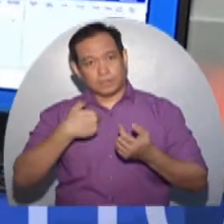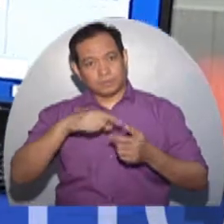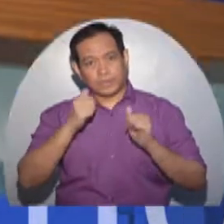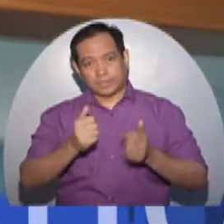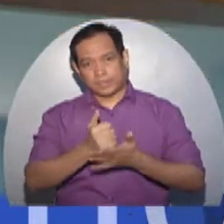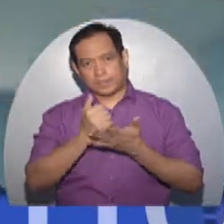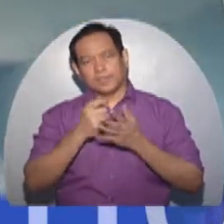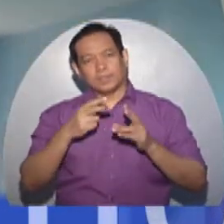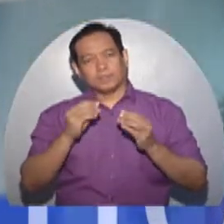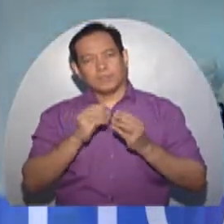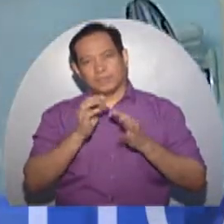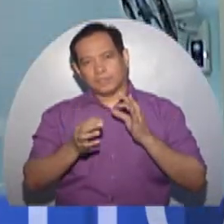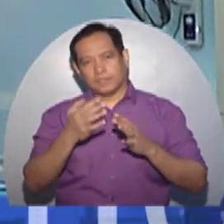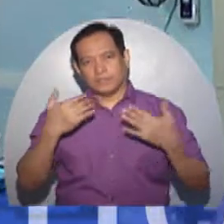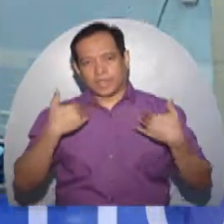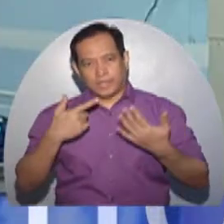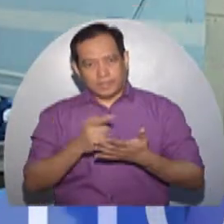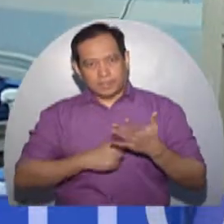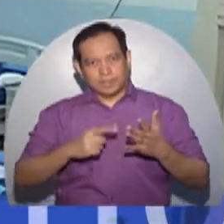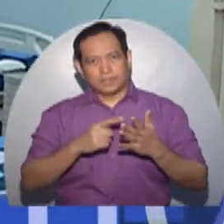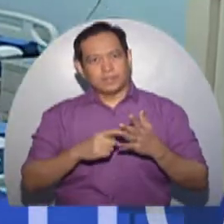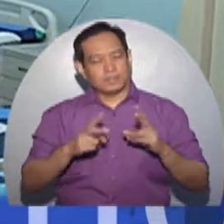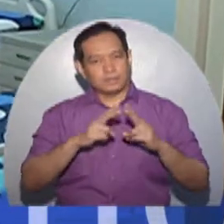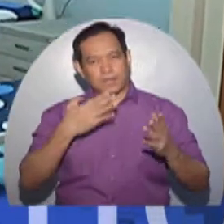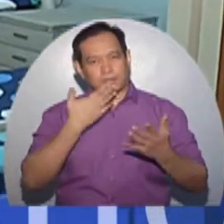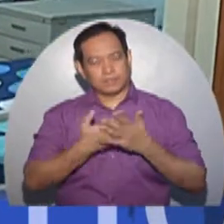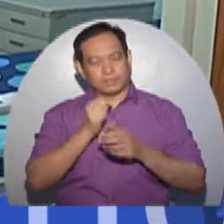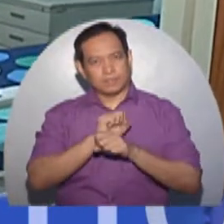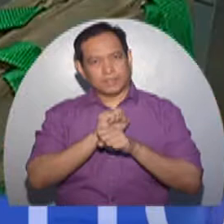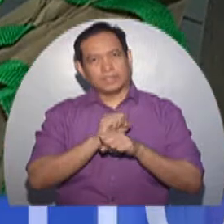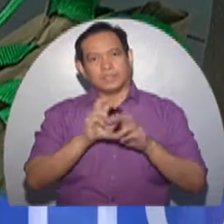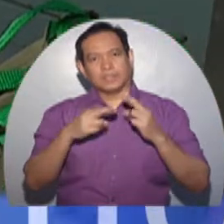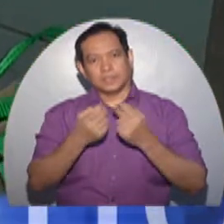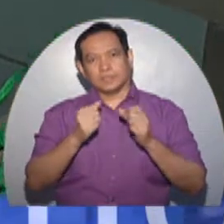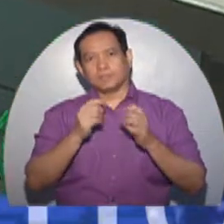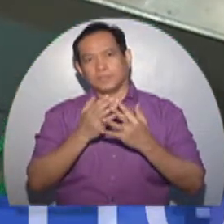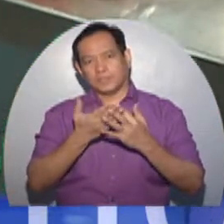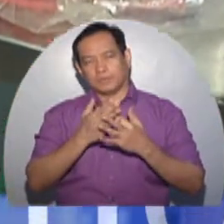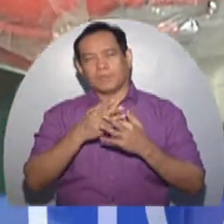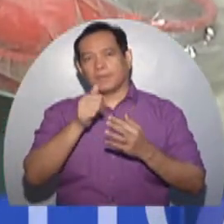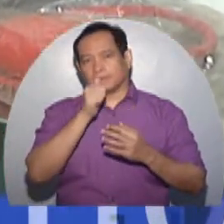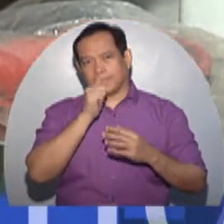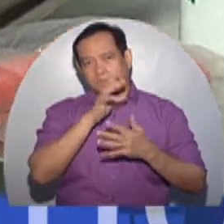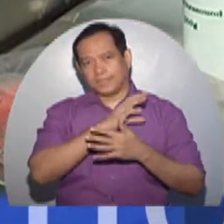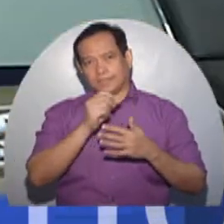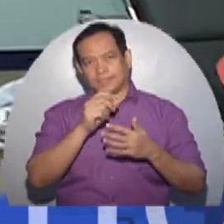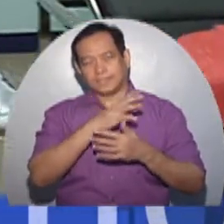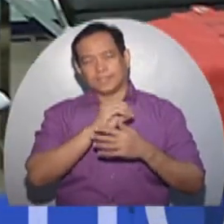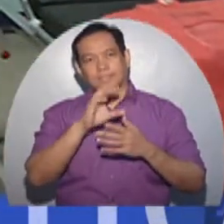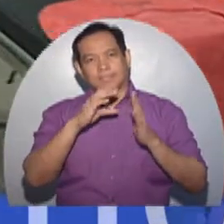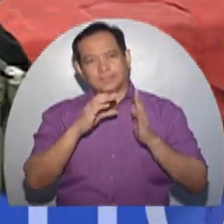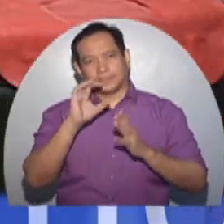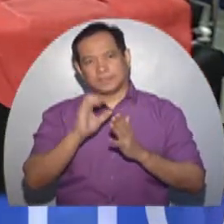think we can help more if there is a very good working relationship between the private sector and the